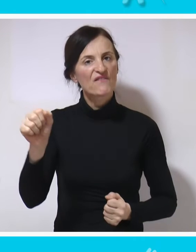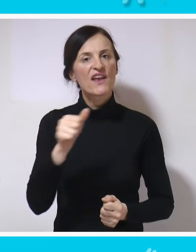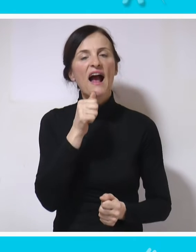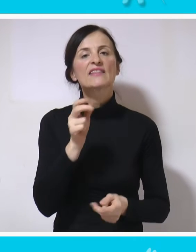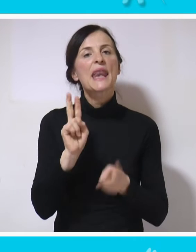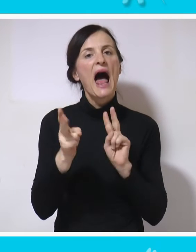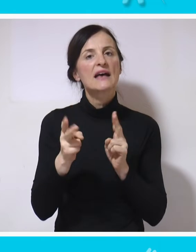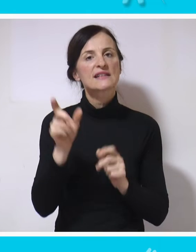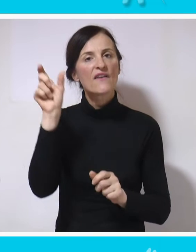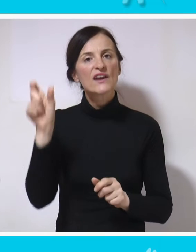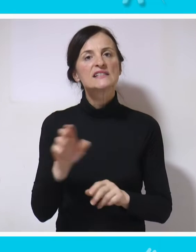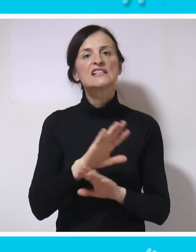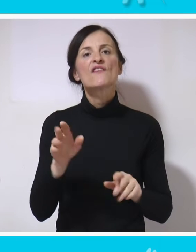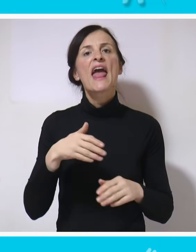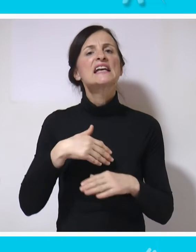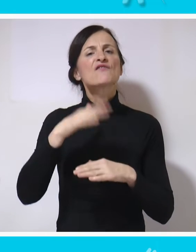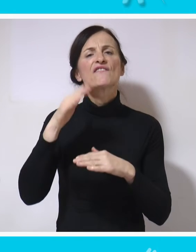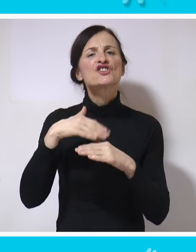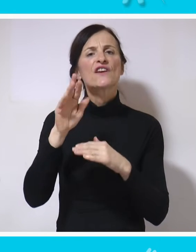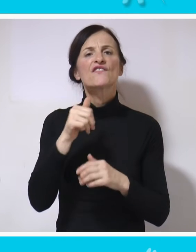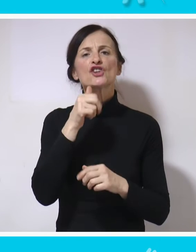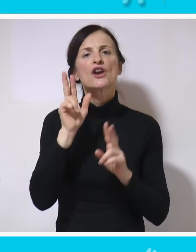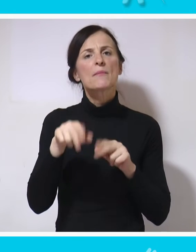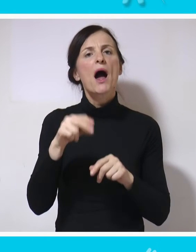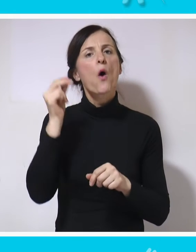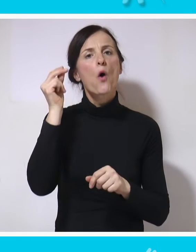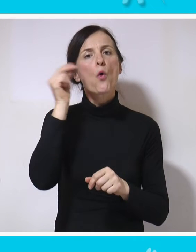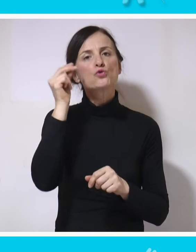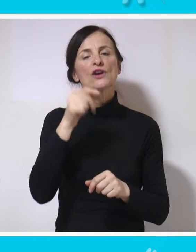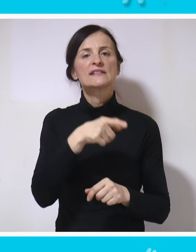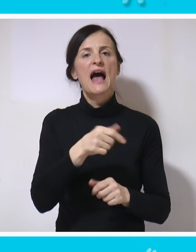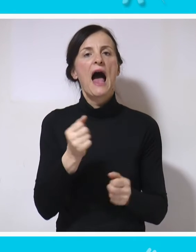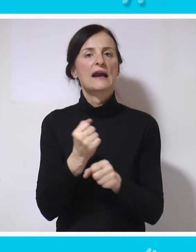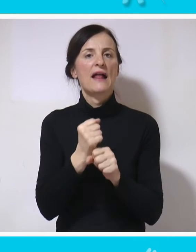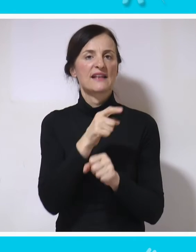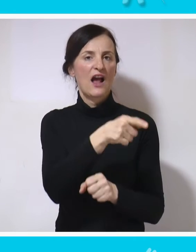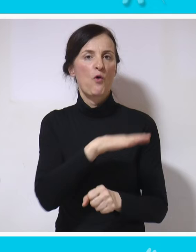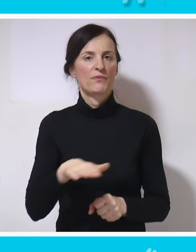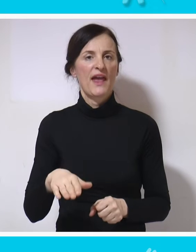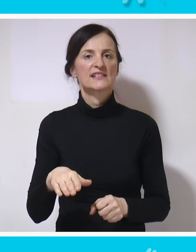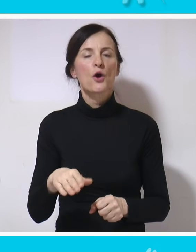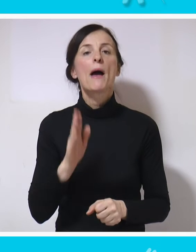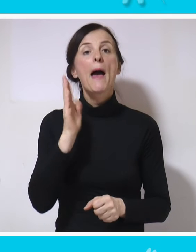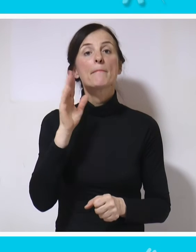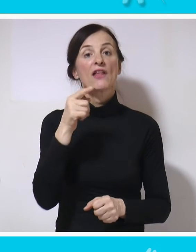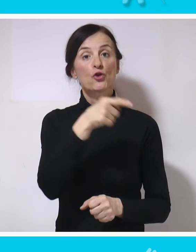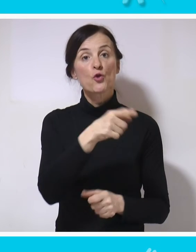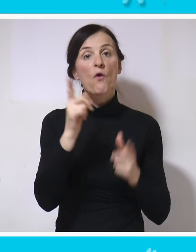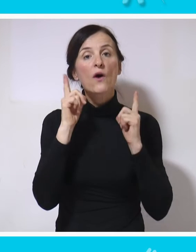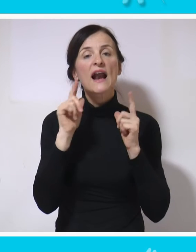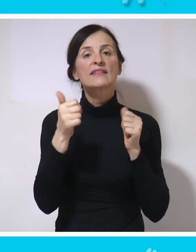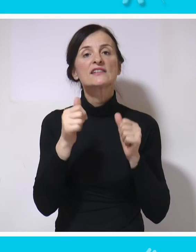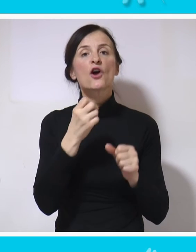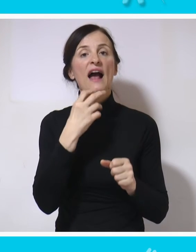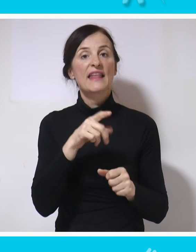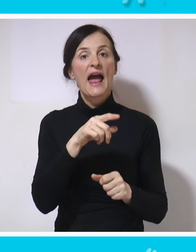i nastavni kadar, svi su sve više i više senzibilisani za rad sa takvom decom. Prednost grada na Đetinji